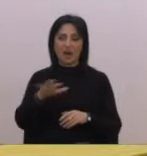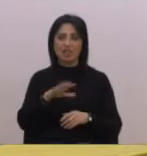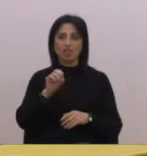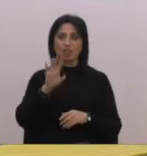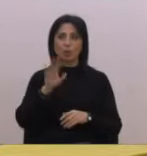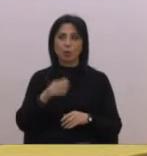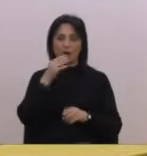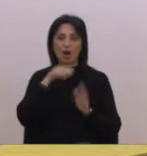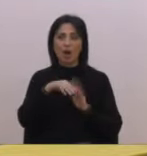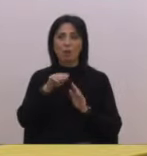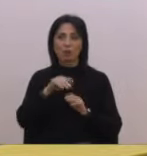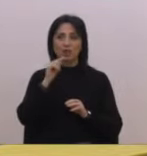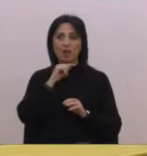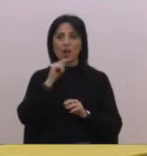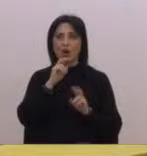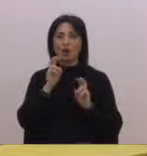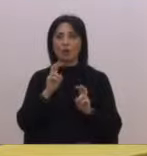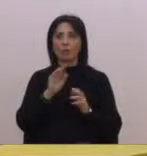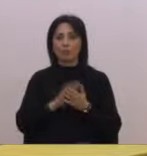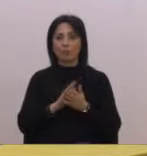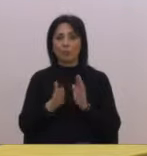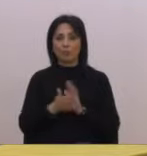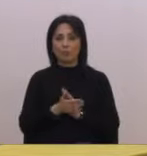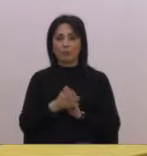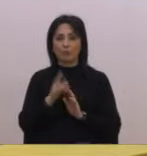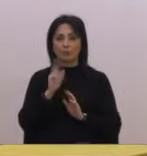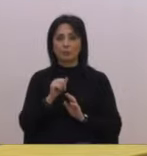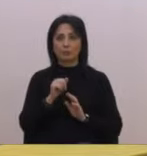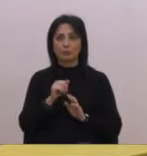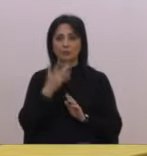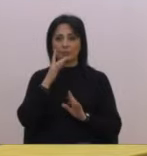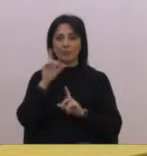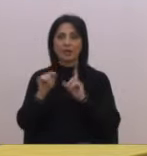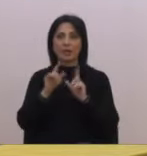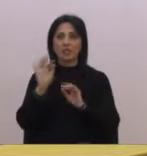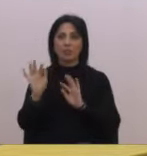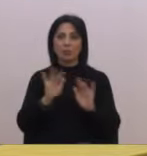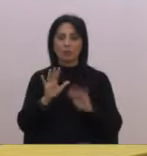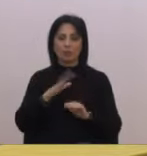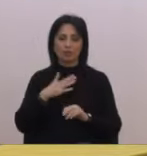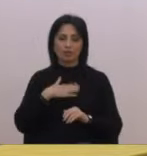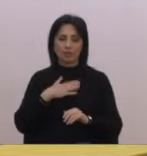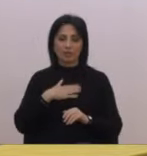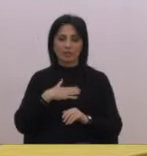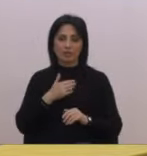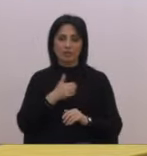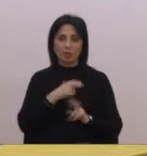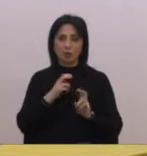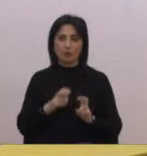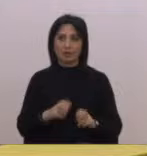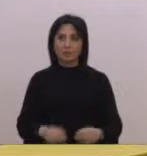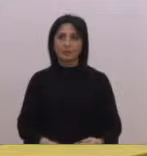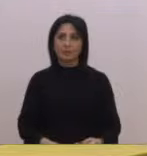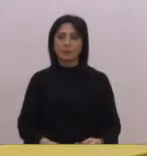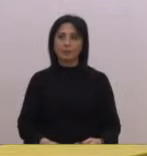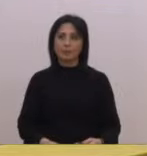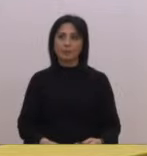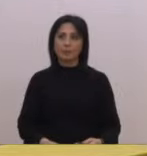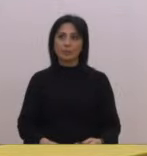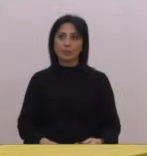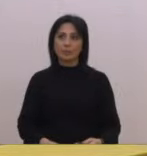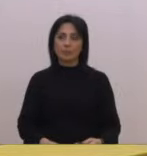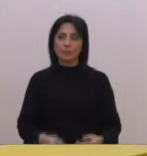უფრო გაუმჯობესდეს ეკონომიკური დგომარეობა და მიგრაციული პროცესები იყოს ჩვენთვის სასურველი. Așa